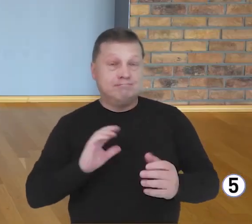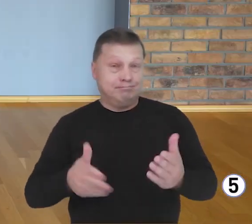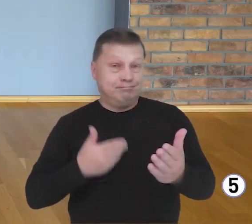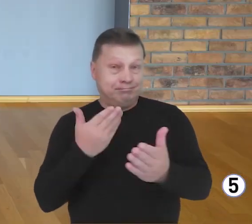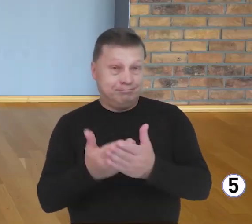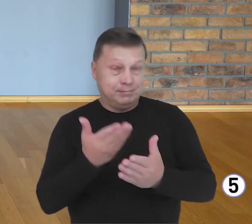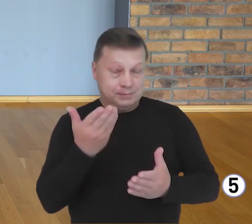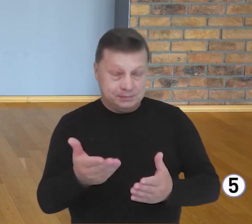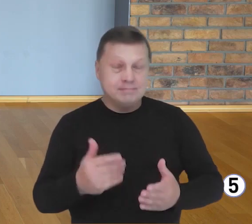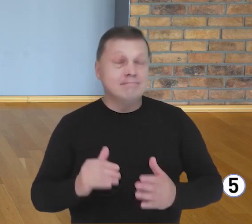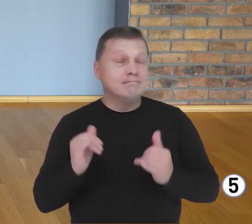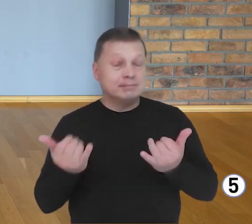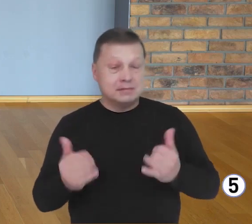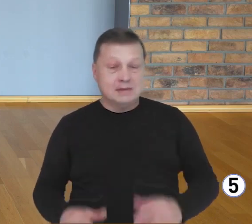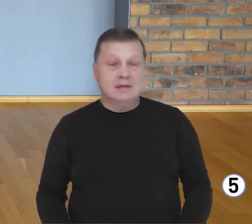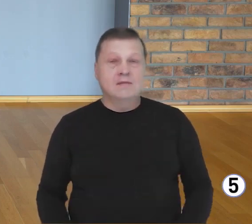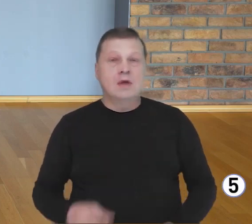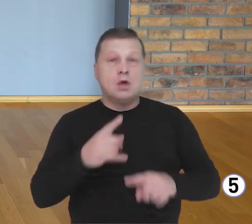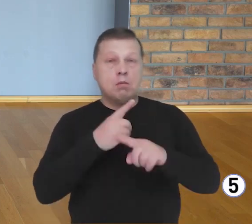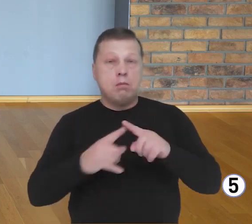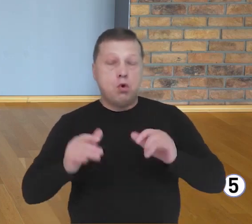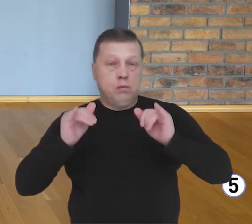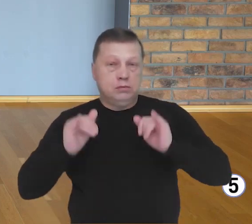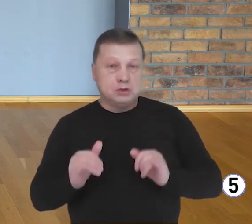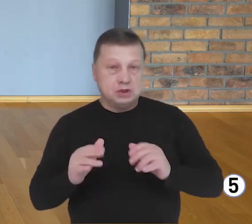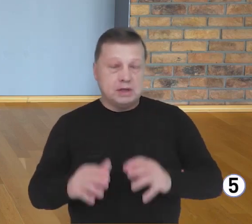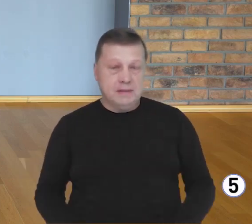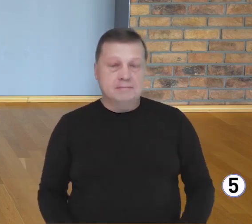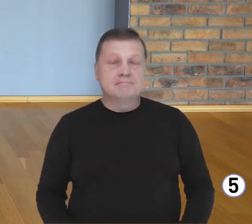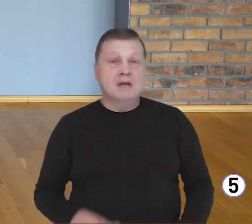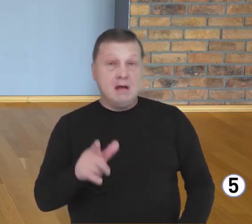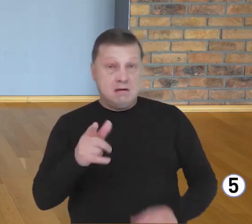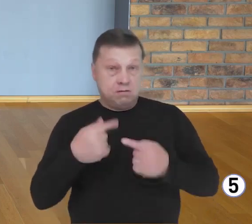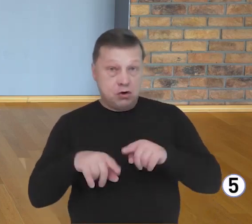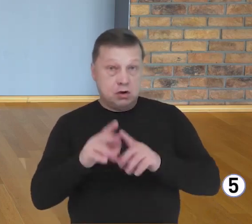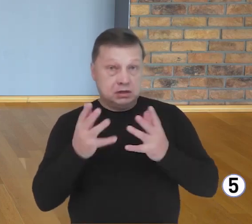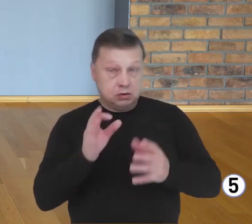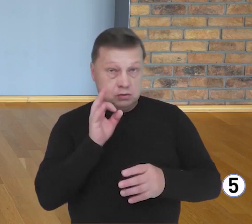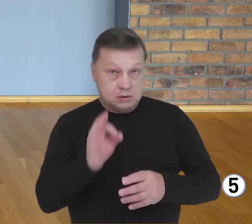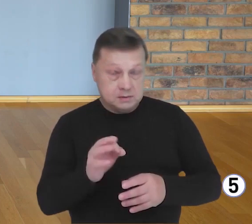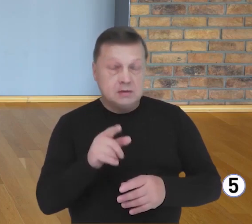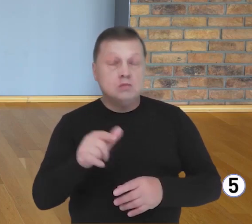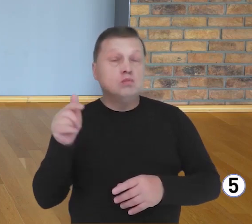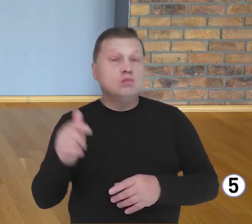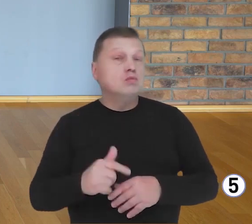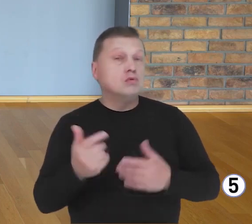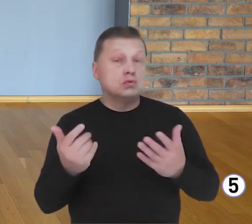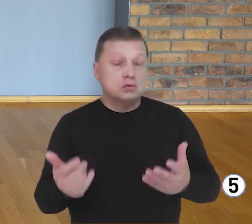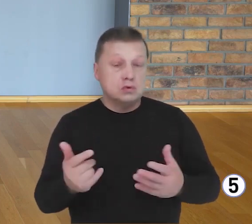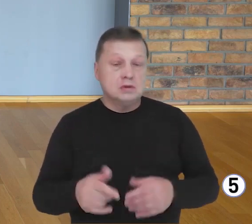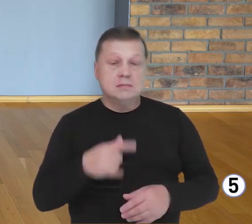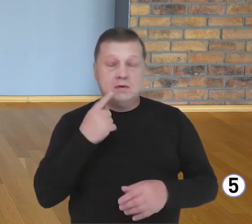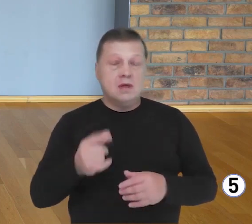będziecie mieli zaproponowane w treningu oporowym, to jest półprzysiad. Aby prawidłowo wykonać to ćwiczenie, musicie przede